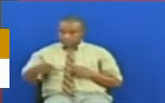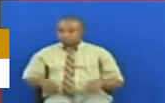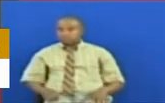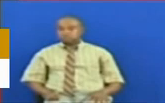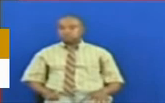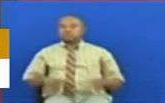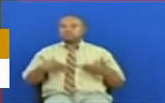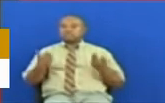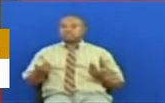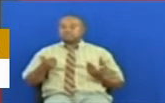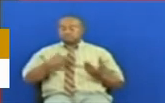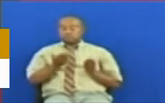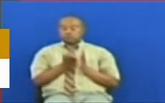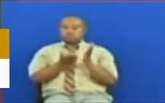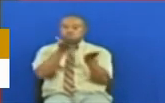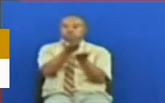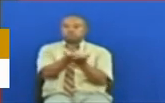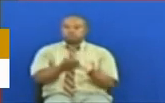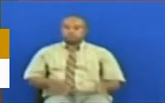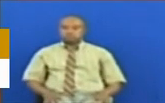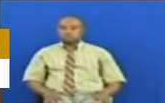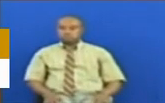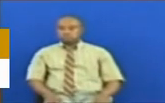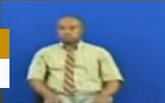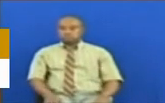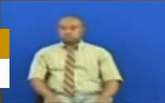Speaker, naomba kuwasilisha.